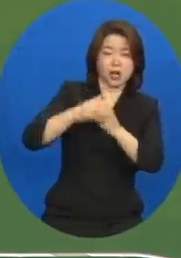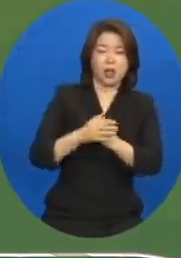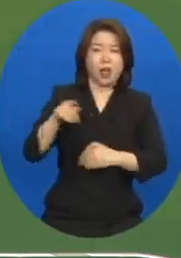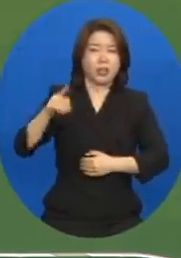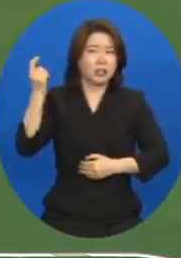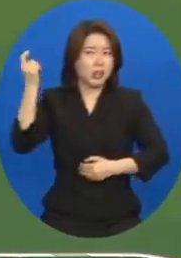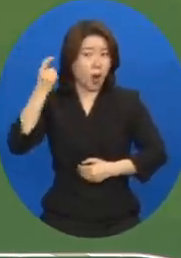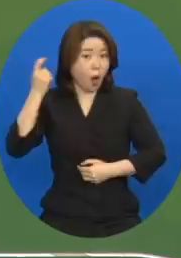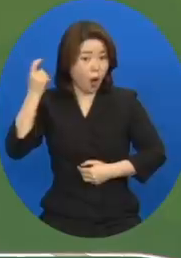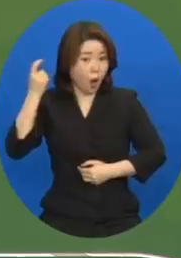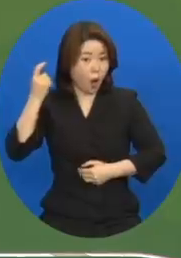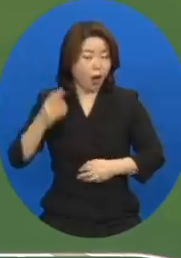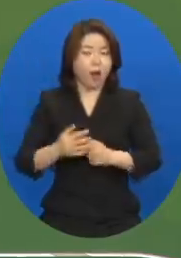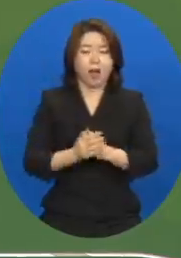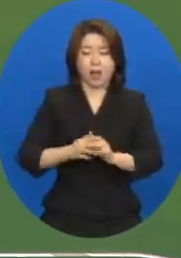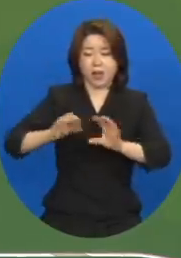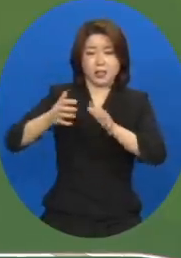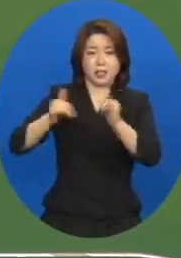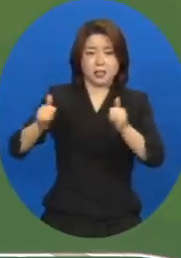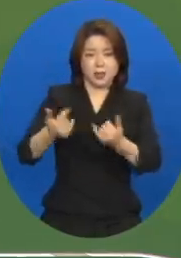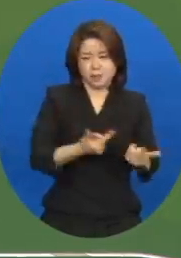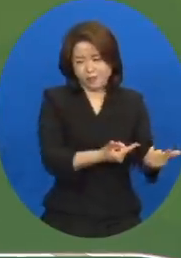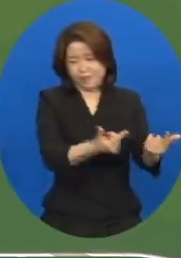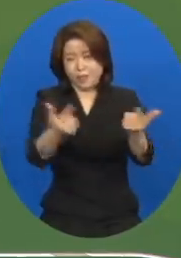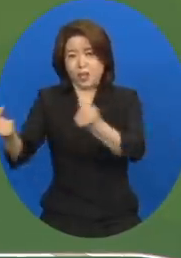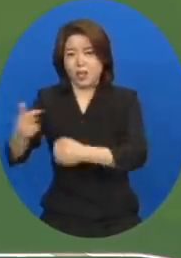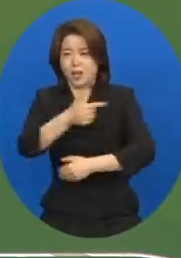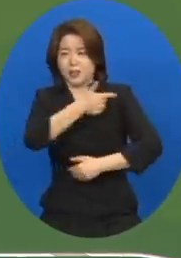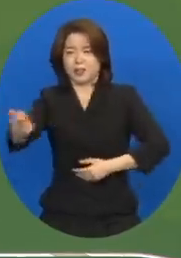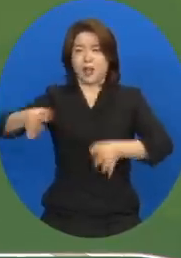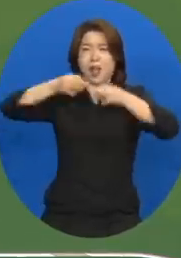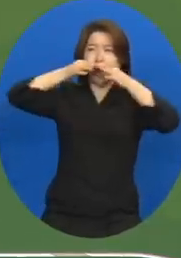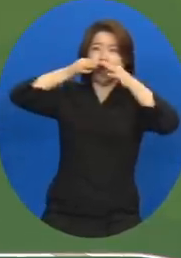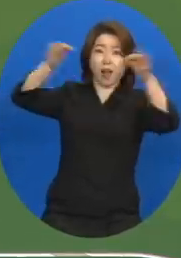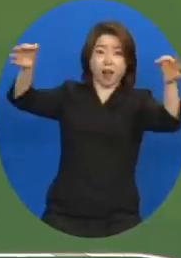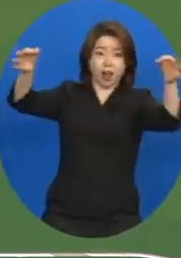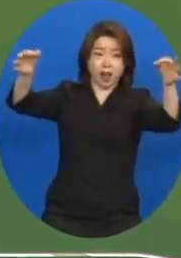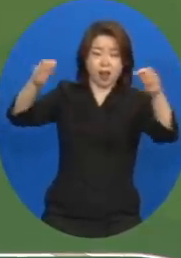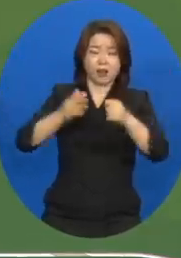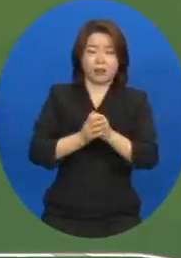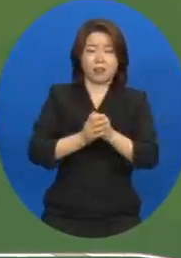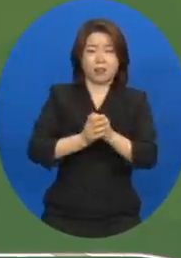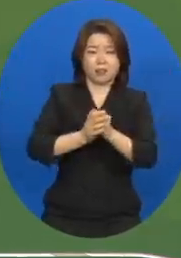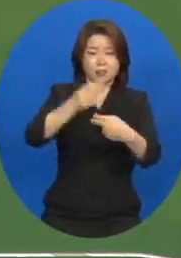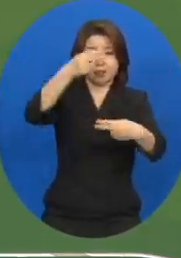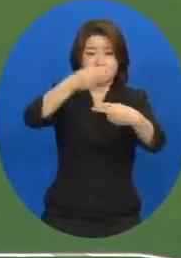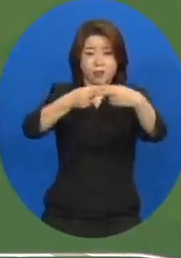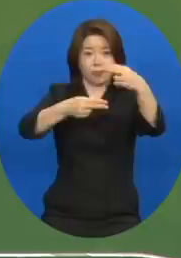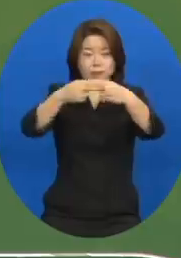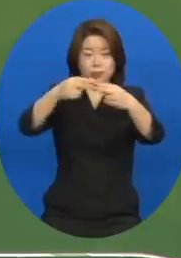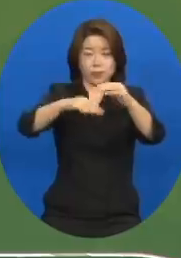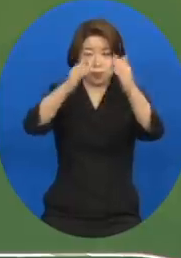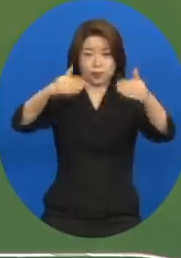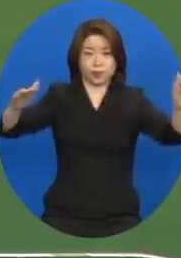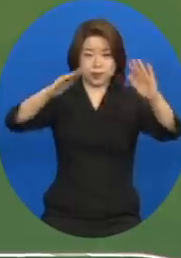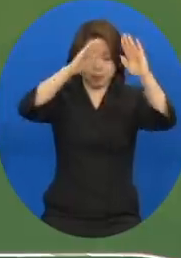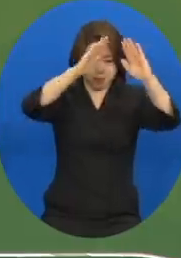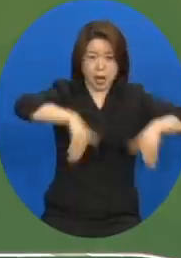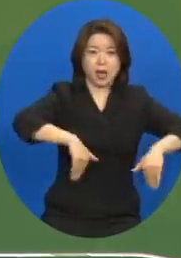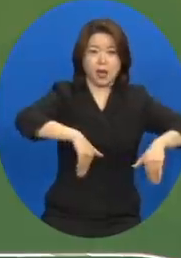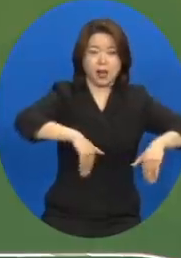나팔 소리를 듣고서 백성이 일제히 큰 소리로 외치니 성벽이 무너져 내렸다. 백성이